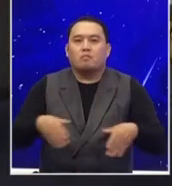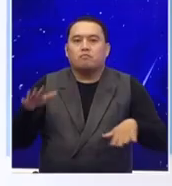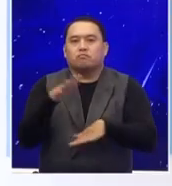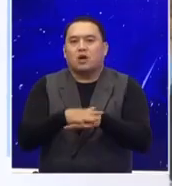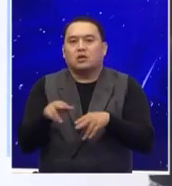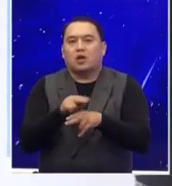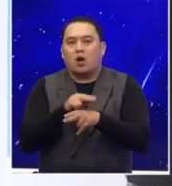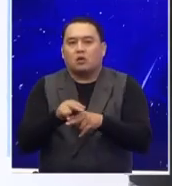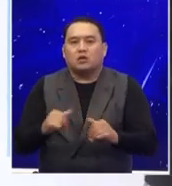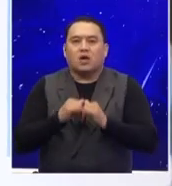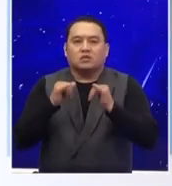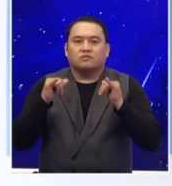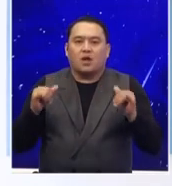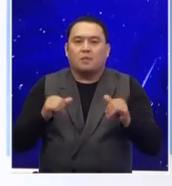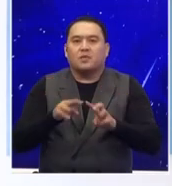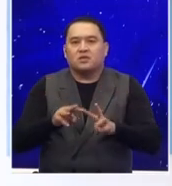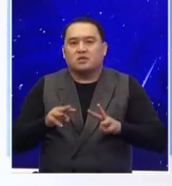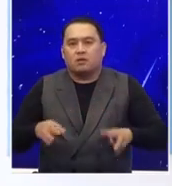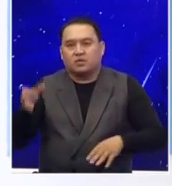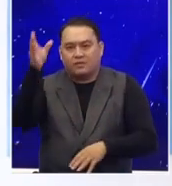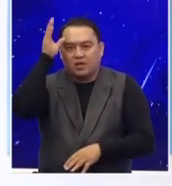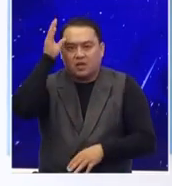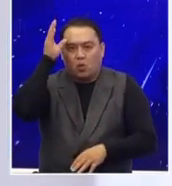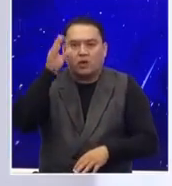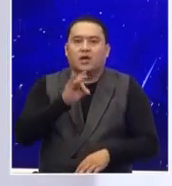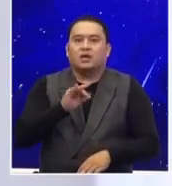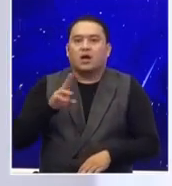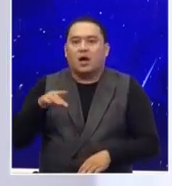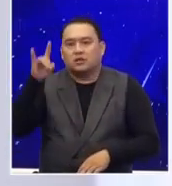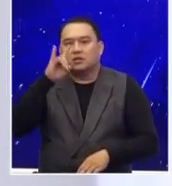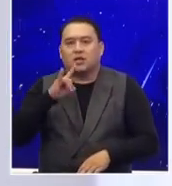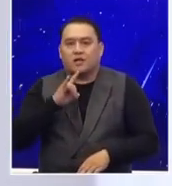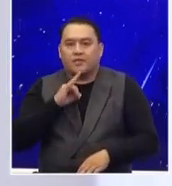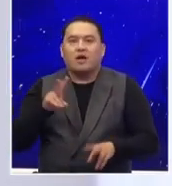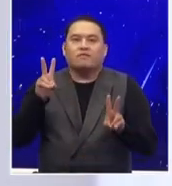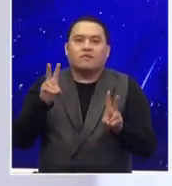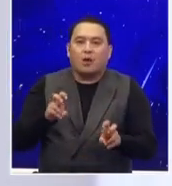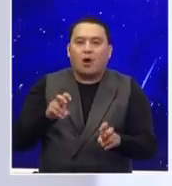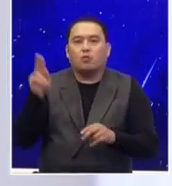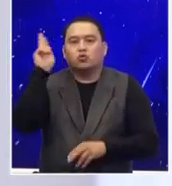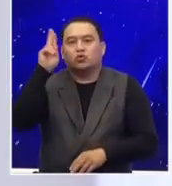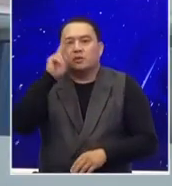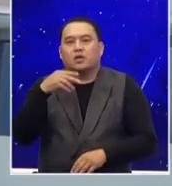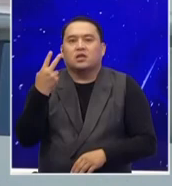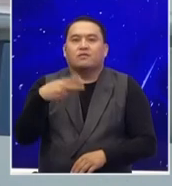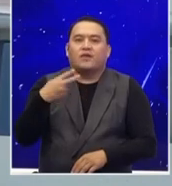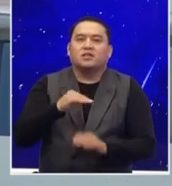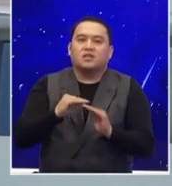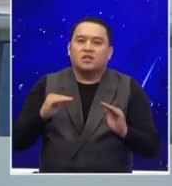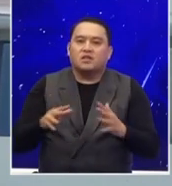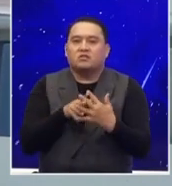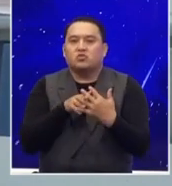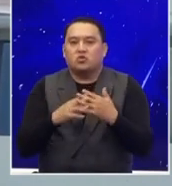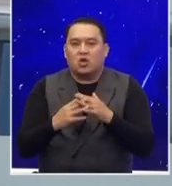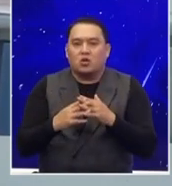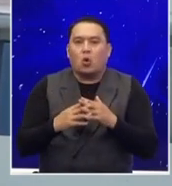банка реконструкции и развития, а также Министерства образования и науки Республики Казахстан. В его рамках обучается пока 20 детей